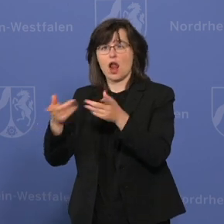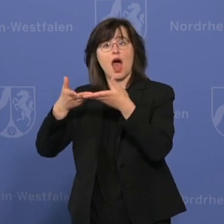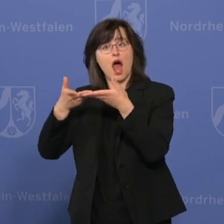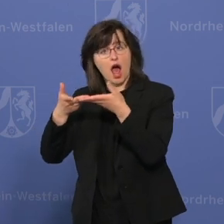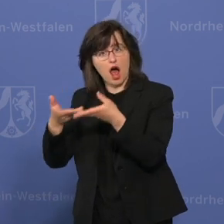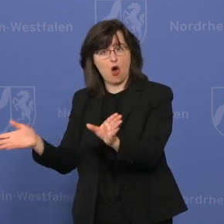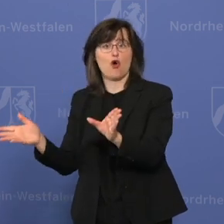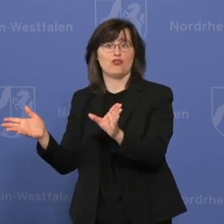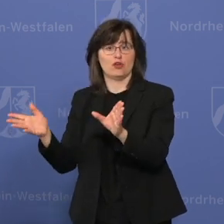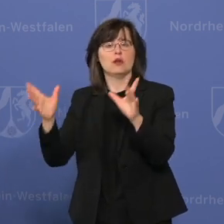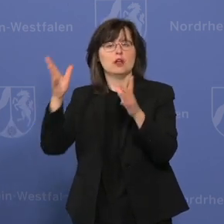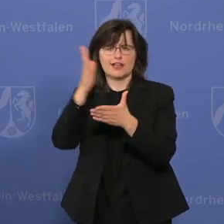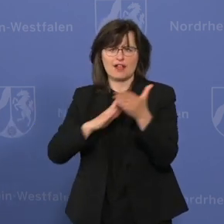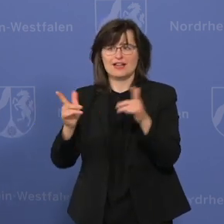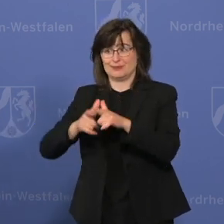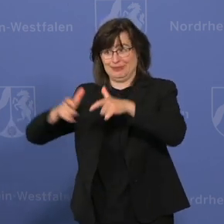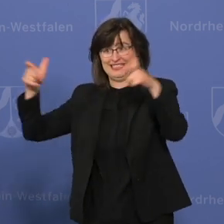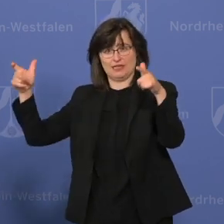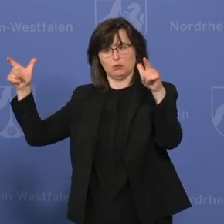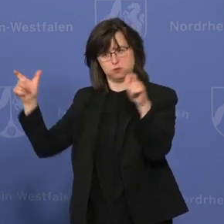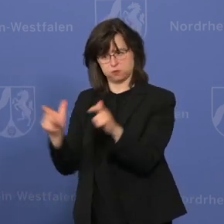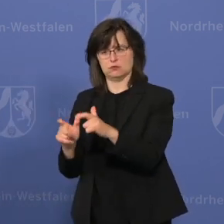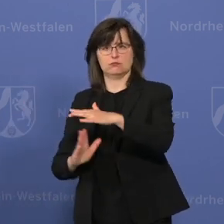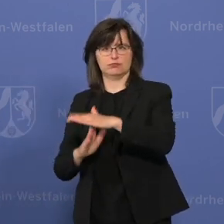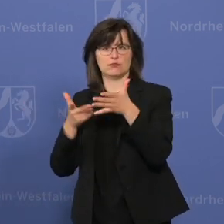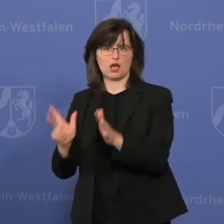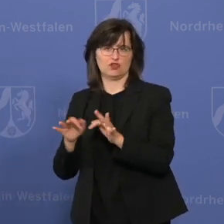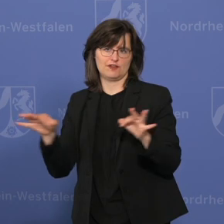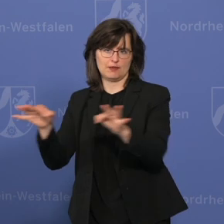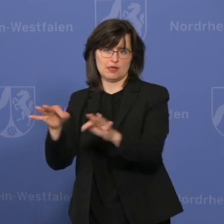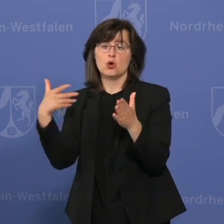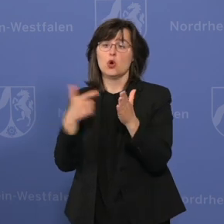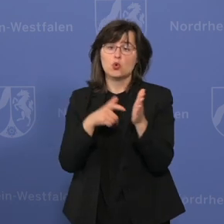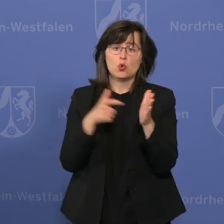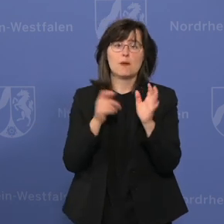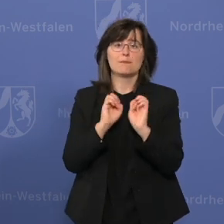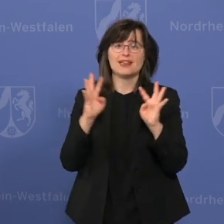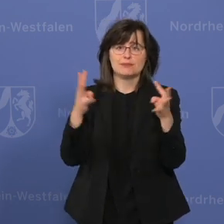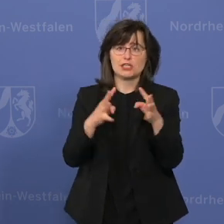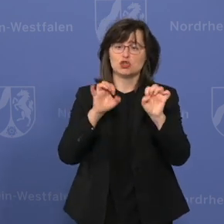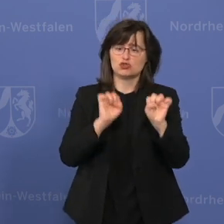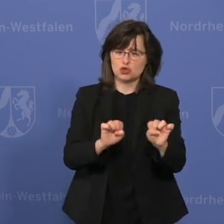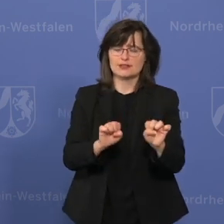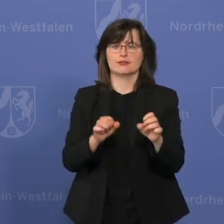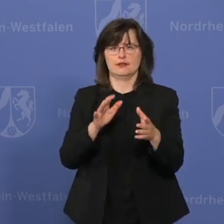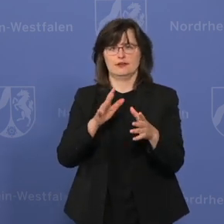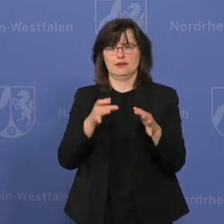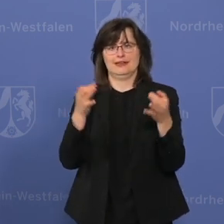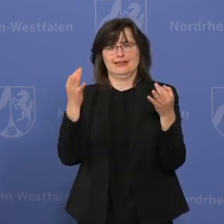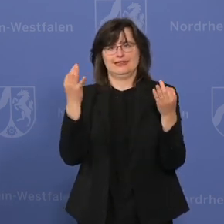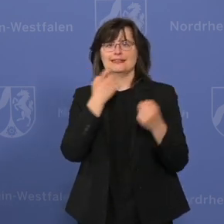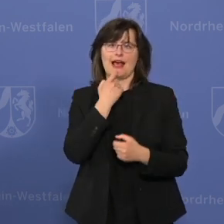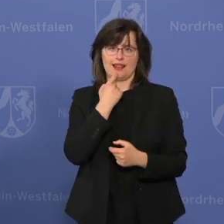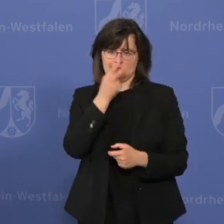mit einer eingeschränkten Fläche. Das halten wir für aufgrund des Pandemieschutzes für sachlich gerechtfertigt. Wenn wir eine